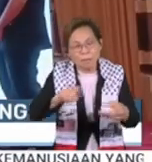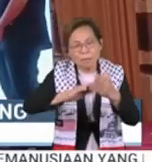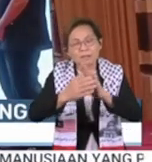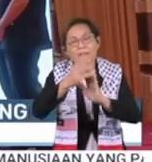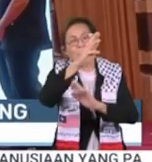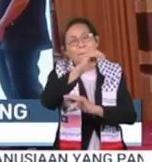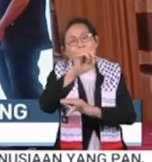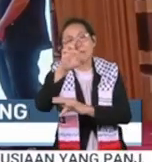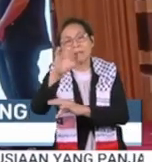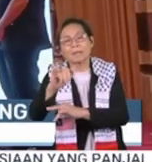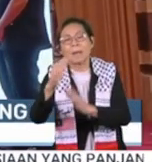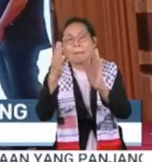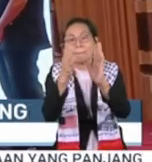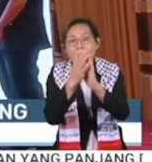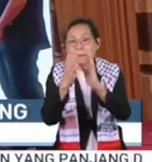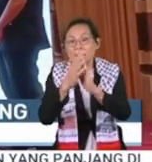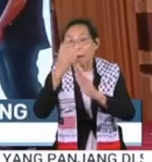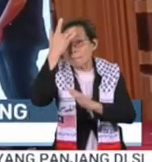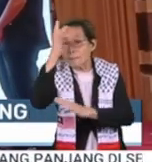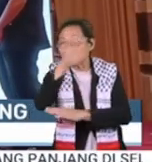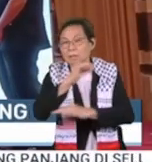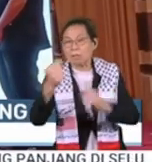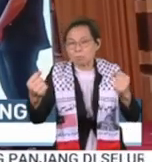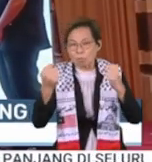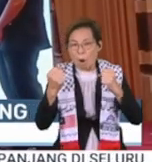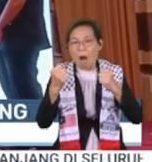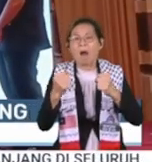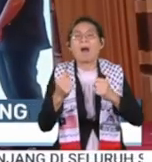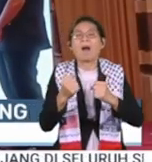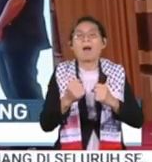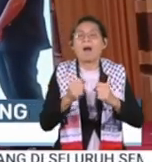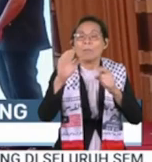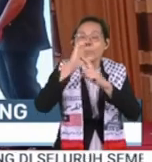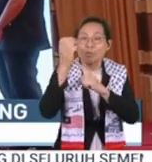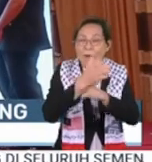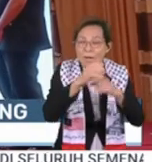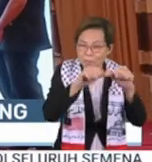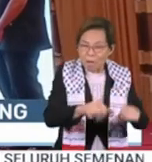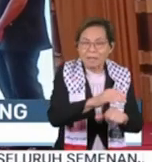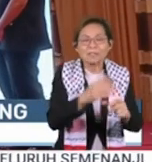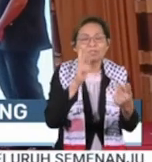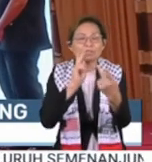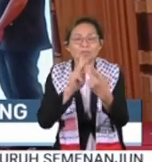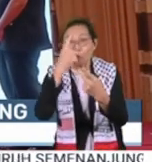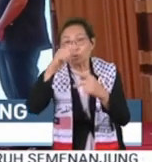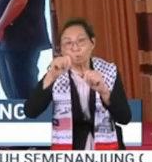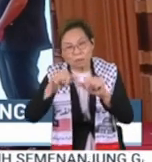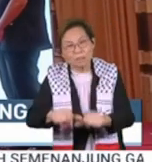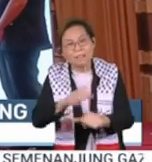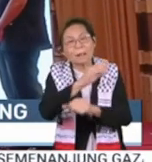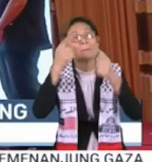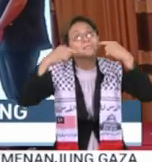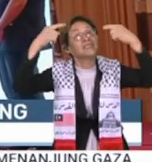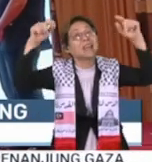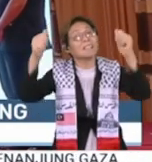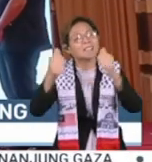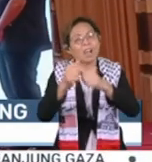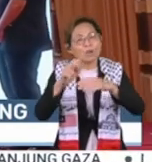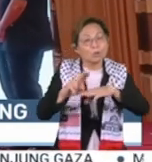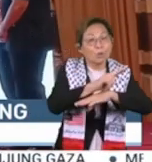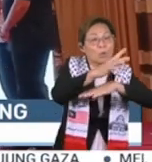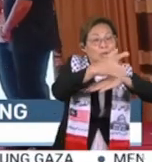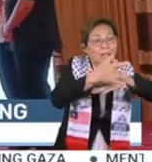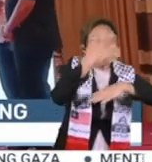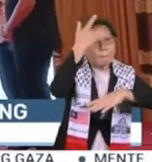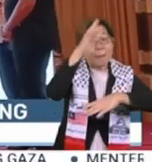Miri sebuah bandaraya pintar yang mampan, berdaya huni, sesuai untuk didiami dan direalisasikan dengan penggunaan teknologi